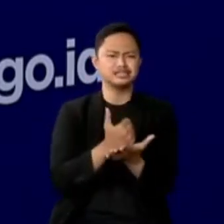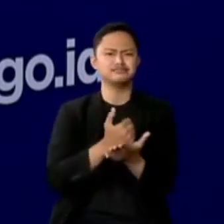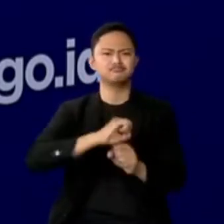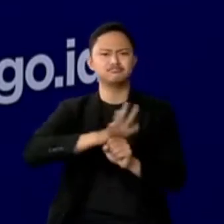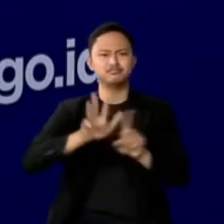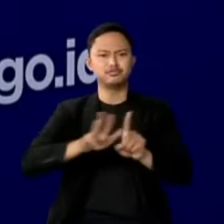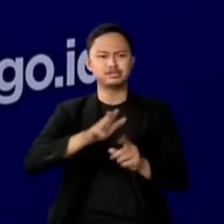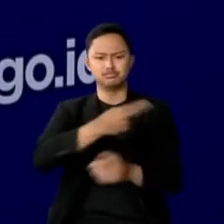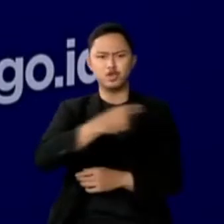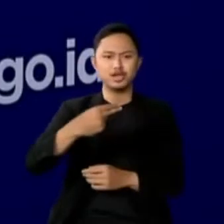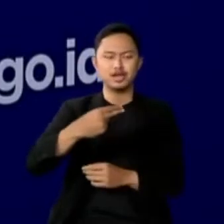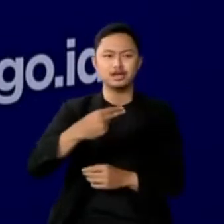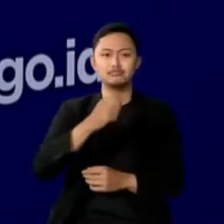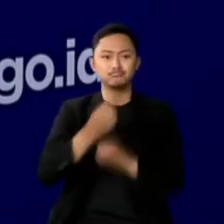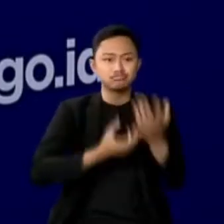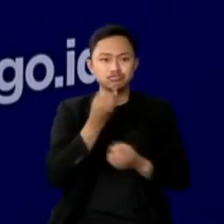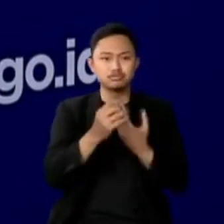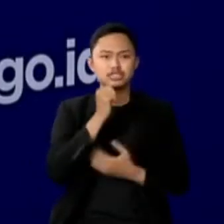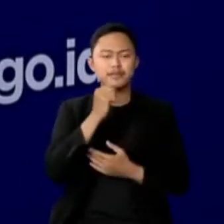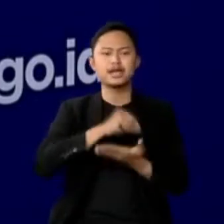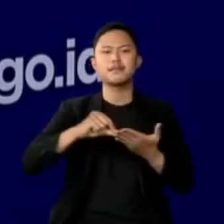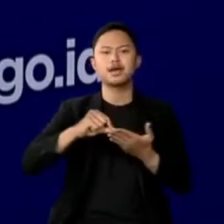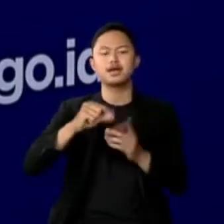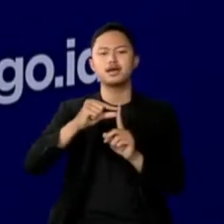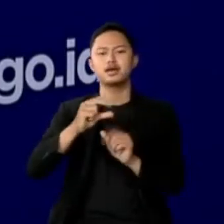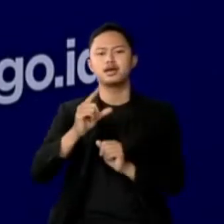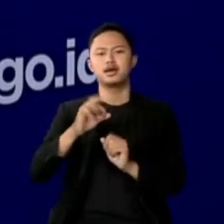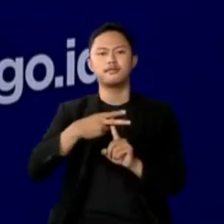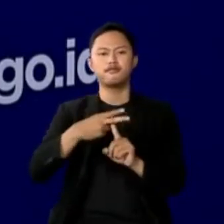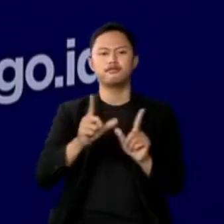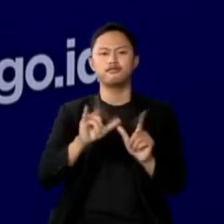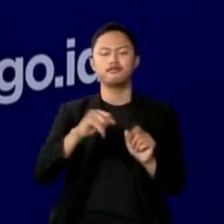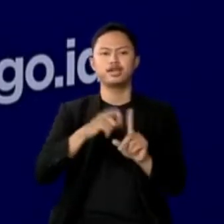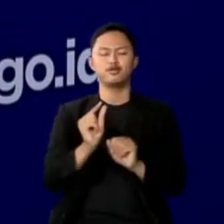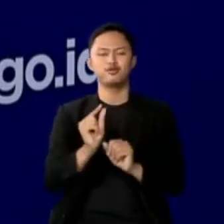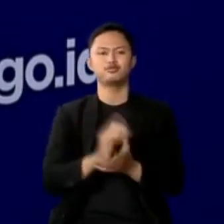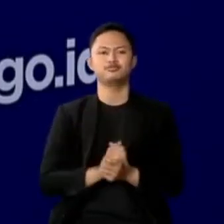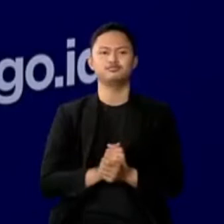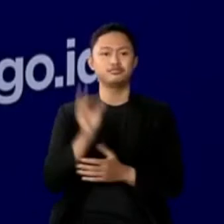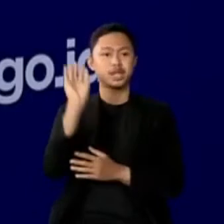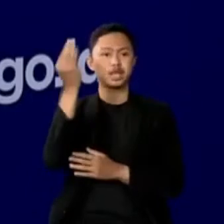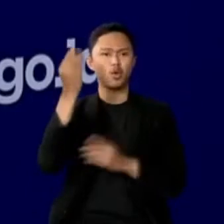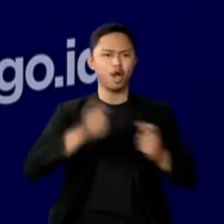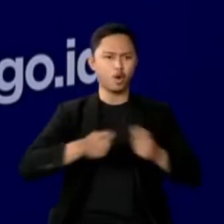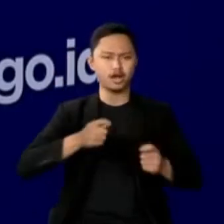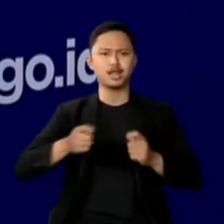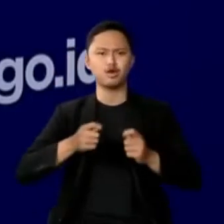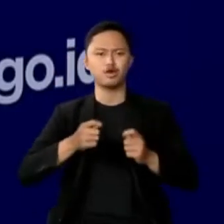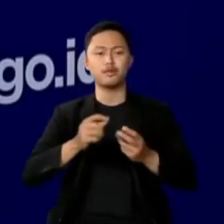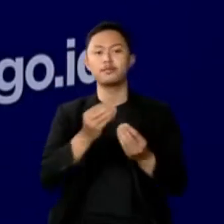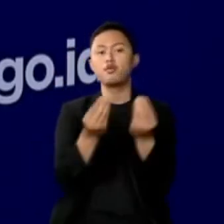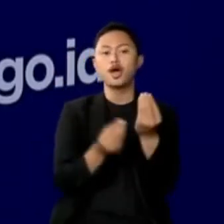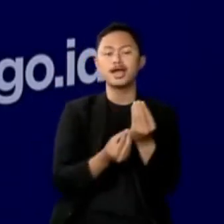cover 19 Indonesia beliau adalah Profesor wiku adisasmito koordinator tim pakar satuan tugas penanganan coffee 19 sekaligus